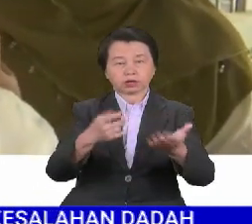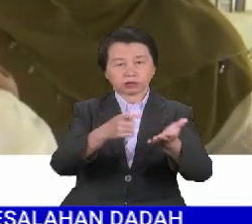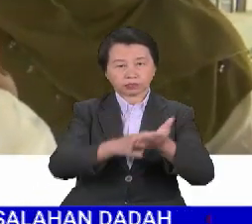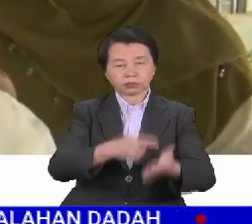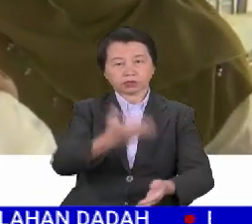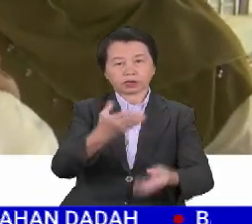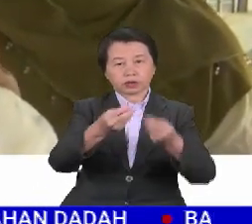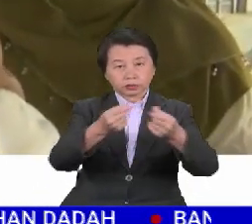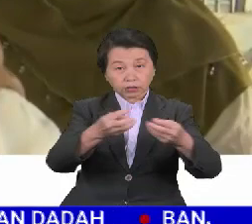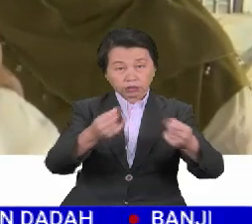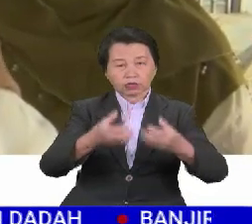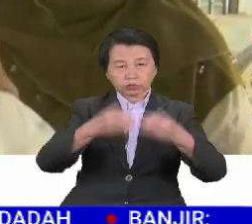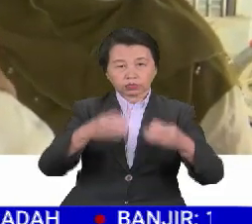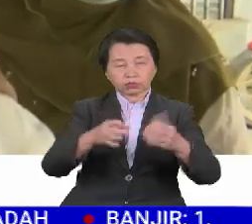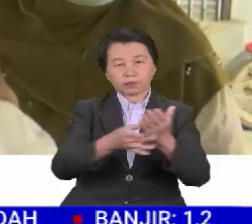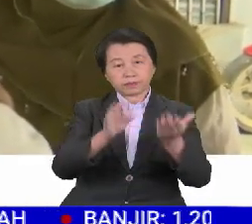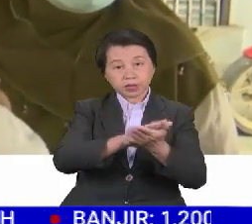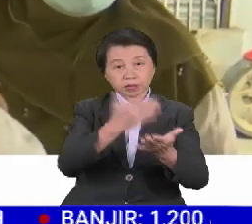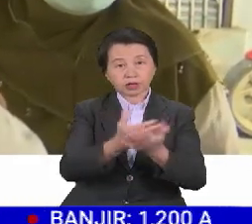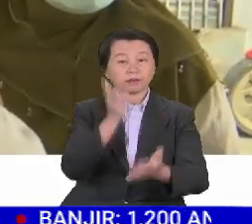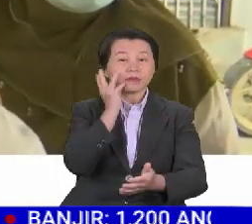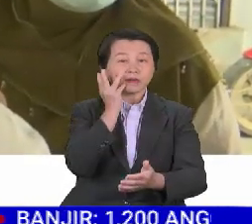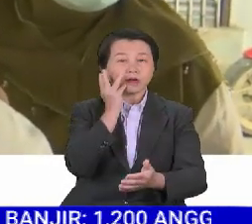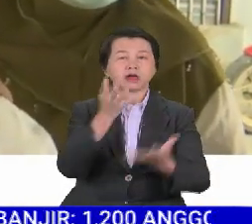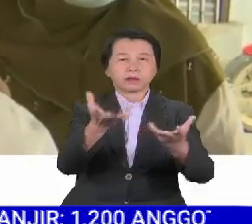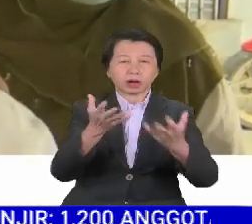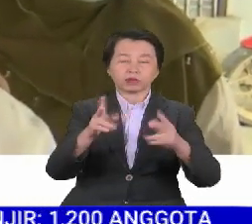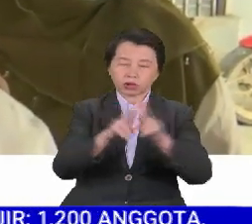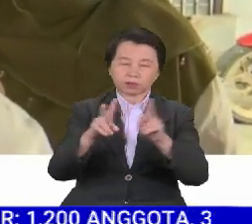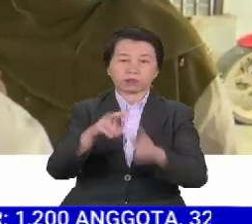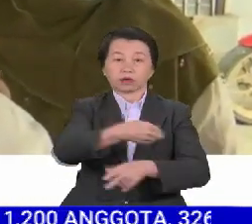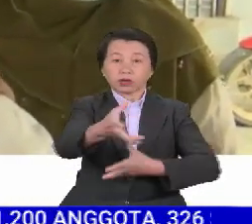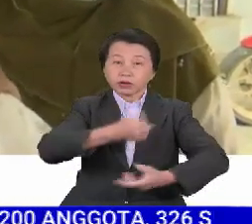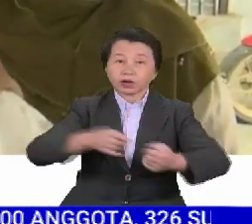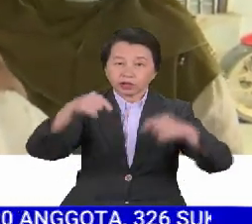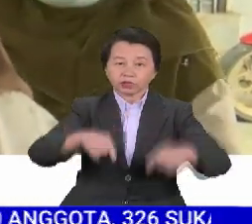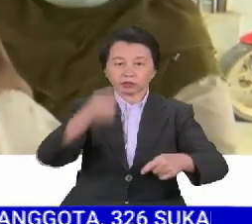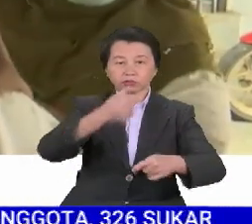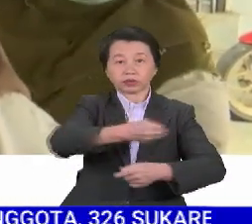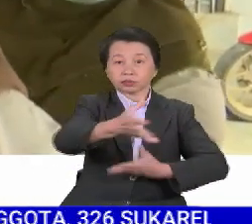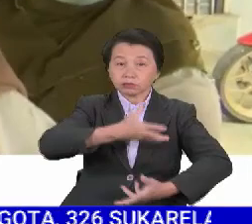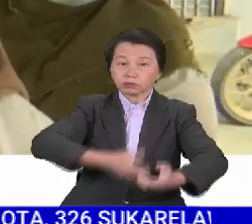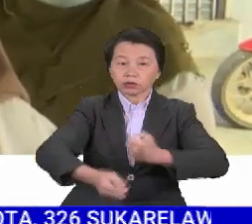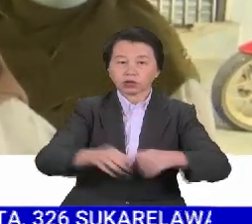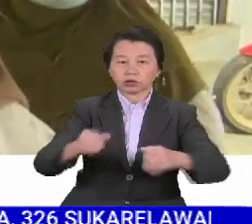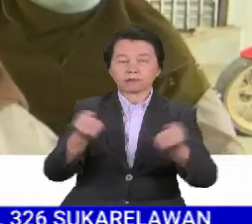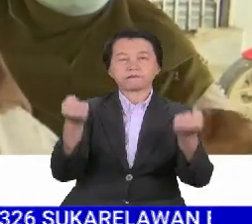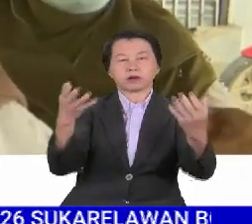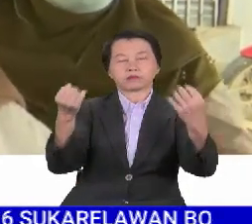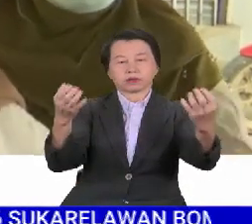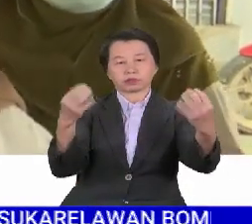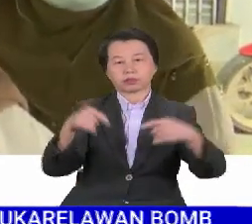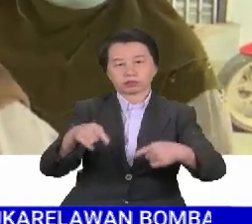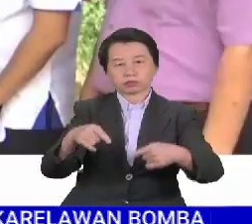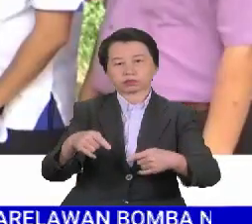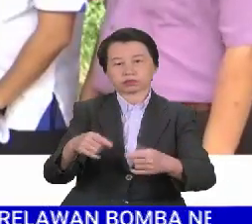barang tepung, telur, minyak, beras yang diperlukan di kampung nelayan tu. Sebab kami tu nelayan mula kuih yang paling